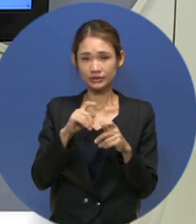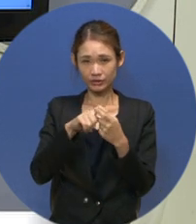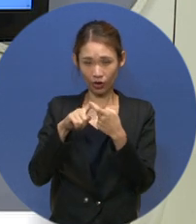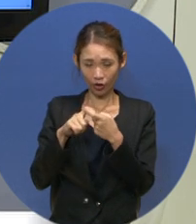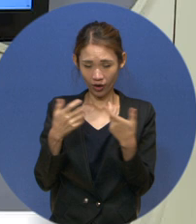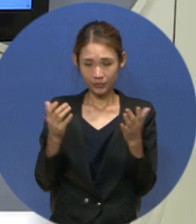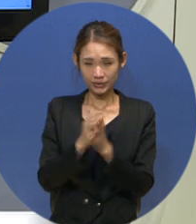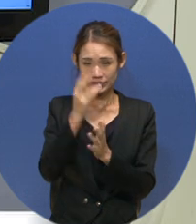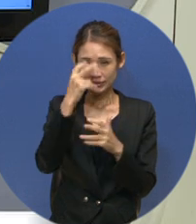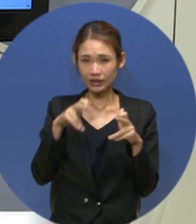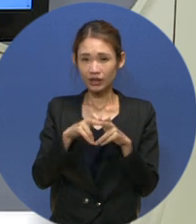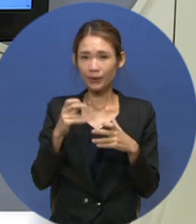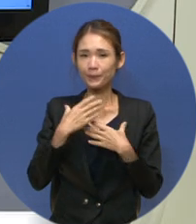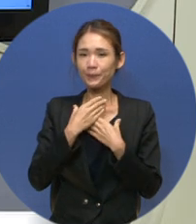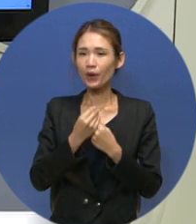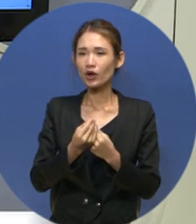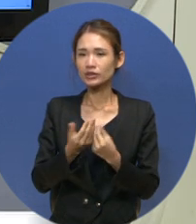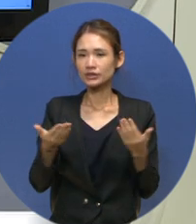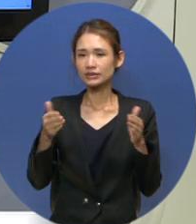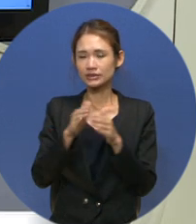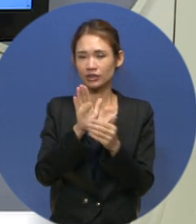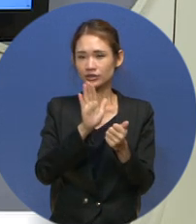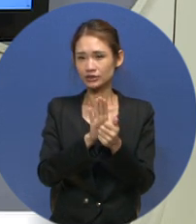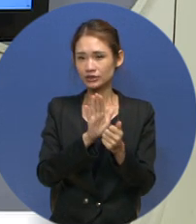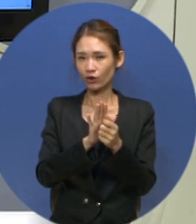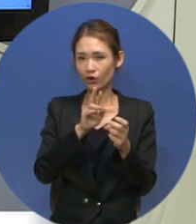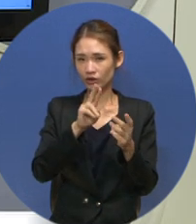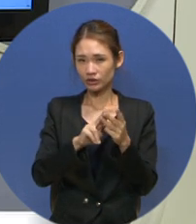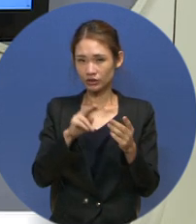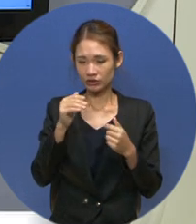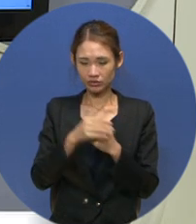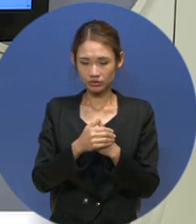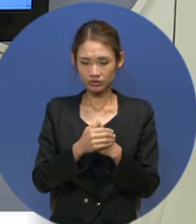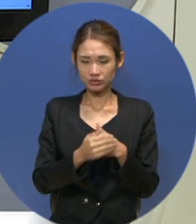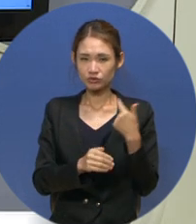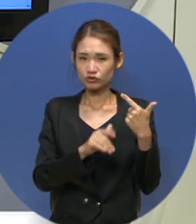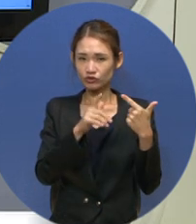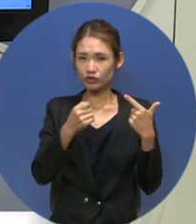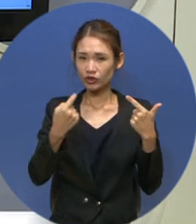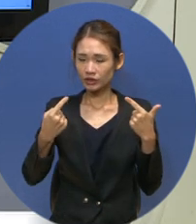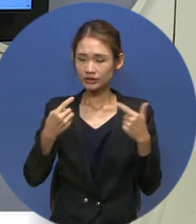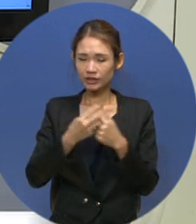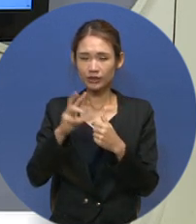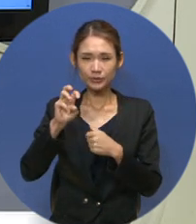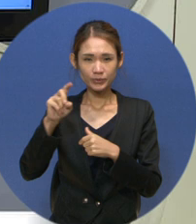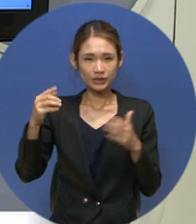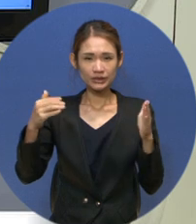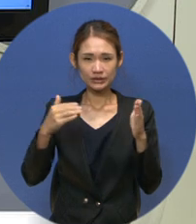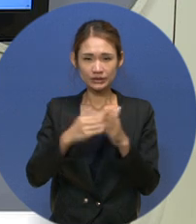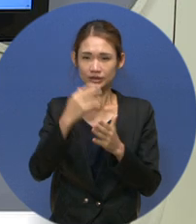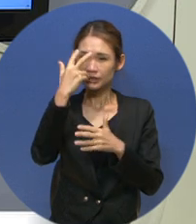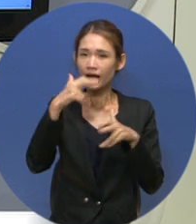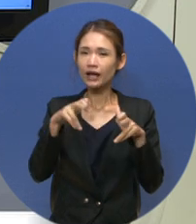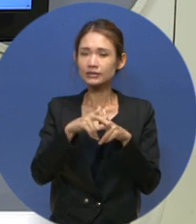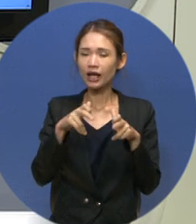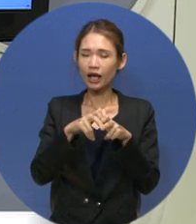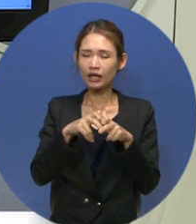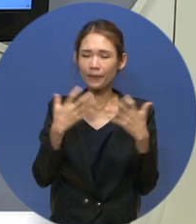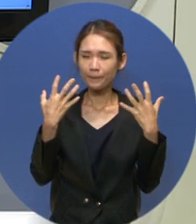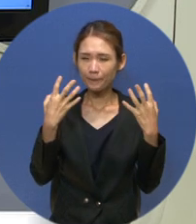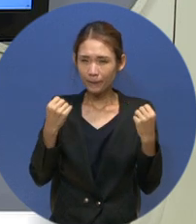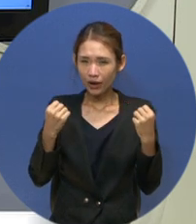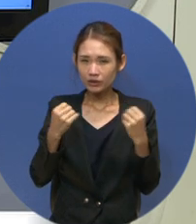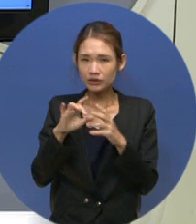시각장애인 편의 시설 지원 센터는 지난 6월 1일부터 지난달 30일까지 시각장애인 분포도가